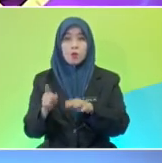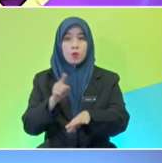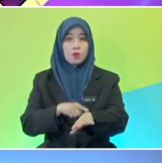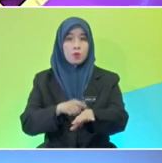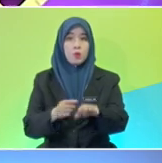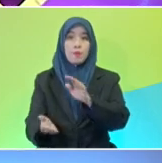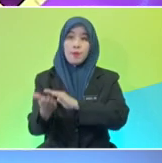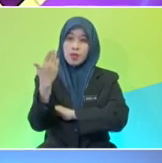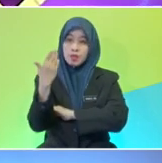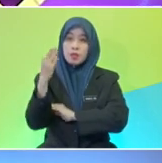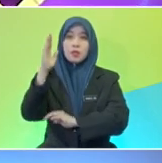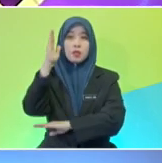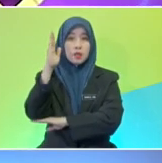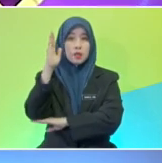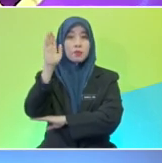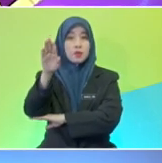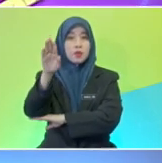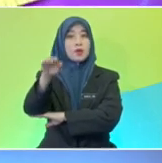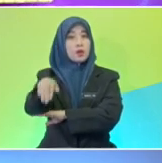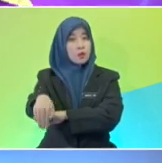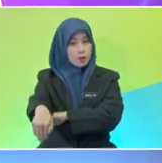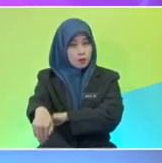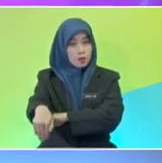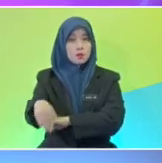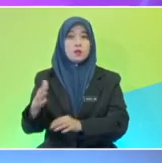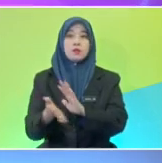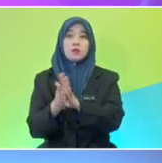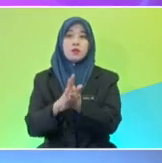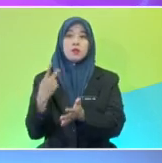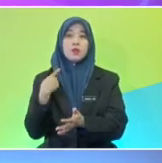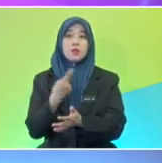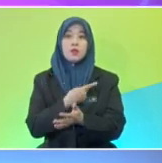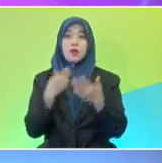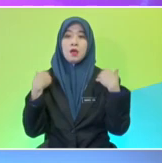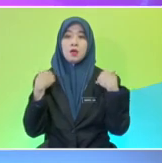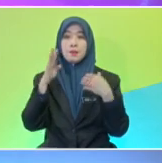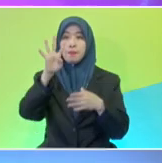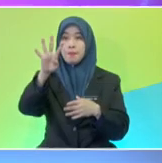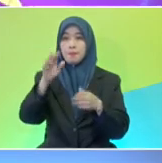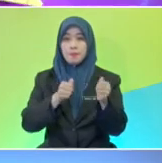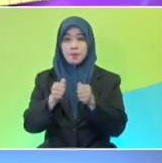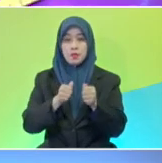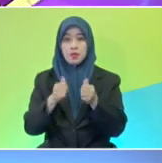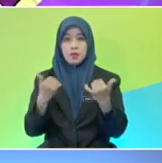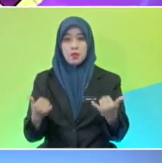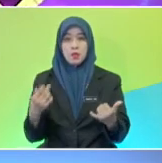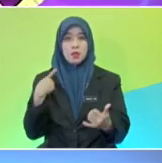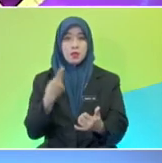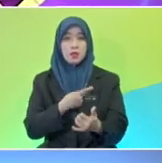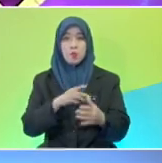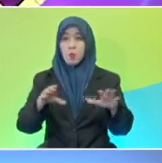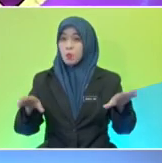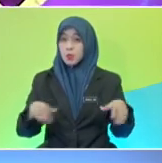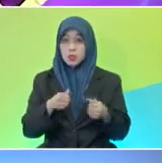hari, petang dan malam. Betul. Jadi kita ada 4 aktiviti dah. Sekarang kita nak buat aktiviti yang seterusnya.